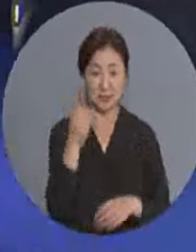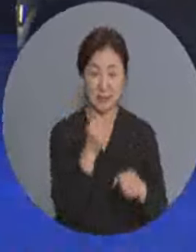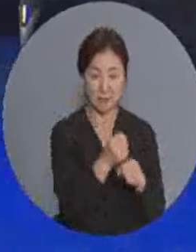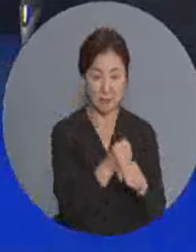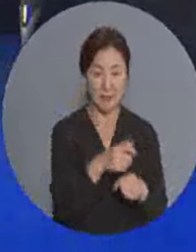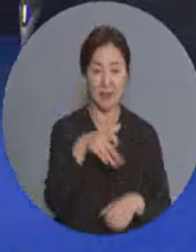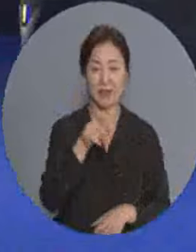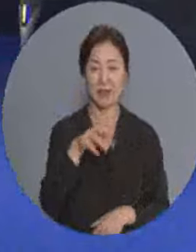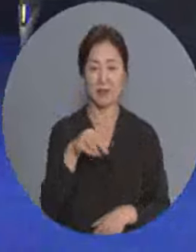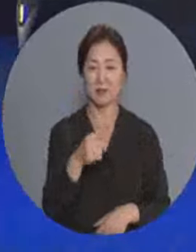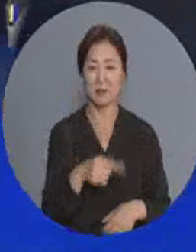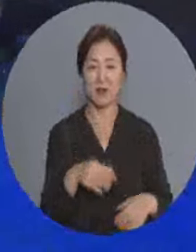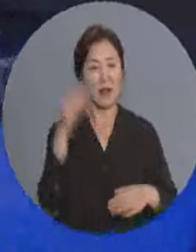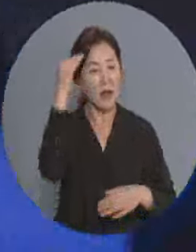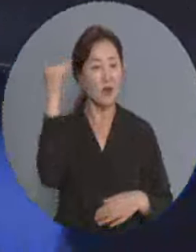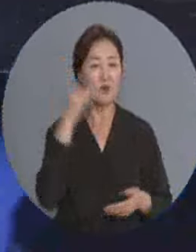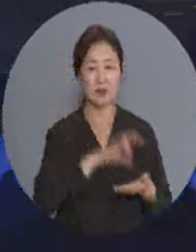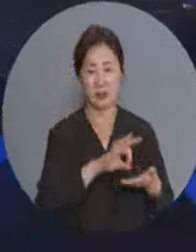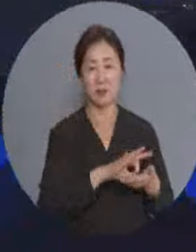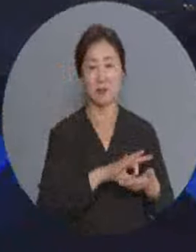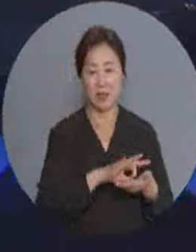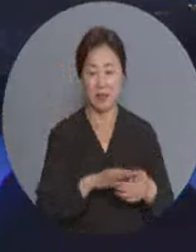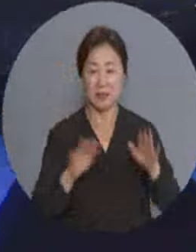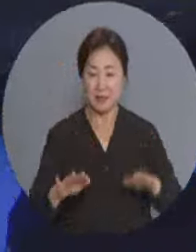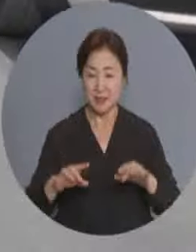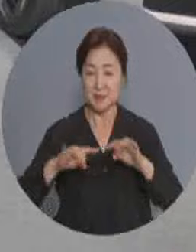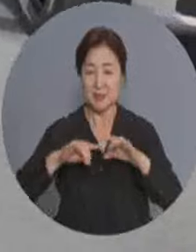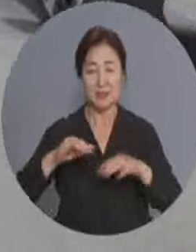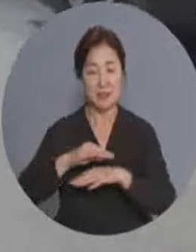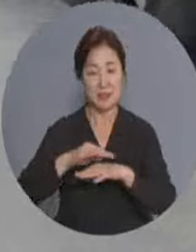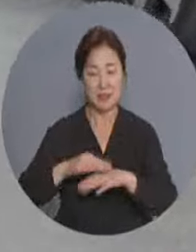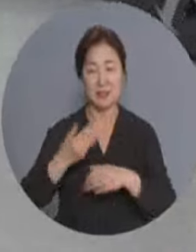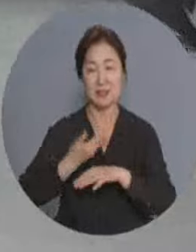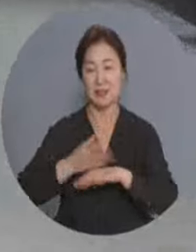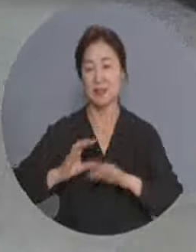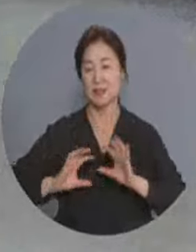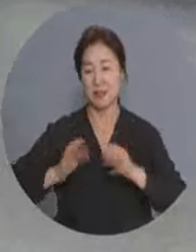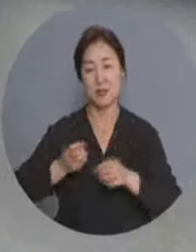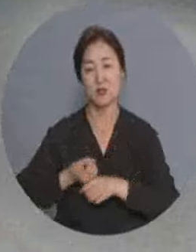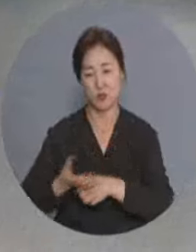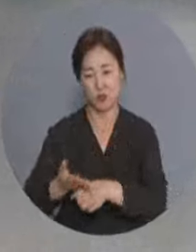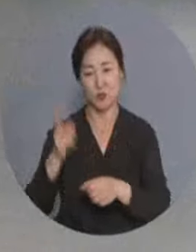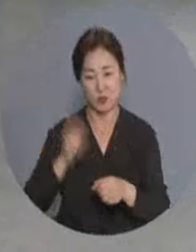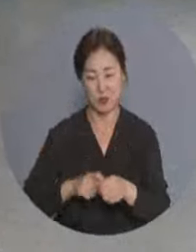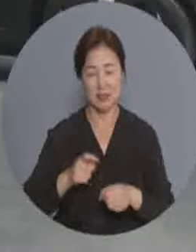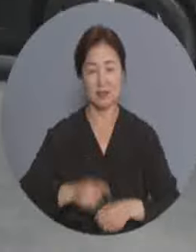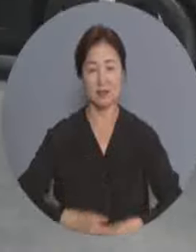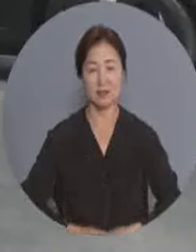캐스퍼가 주로 내수용이었다면 캐스퍼 전기차는 해외 수출에 초점을 맞추고 있습니다.